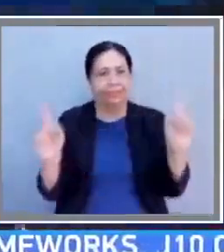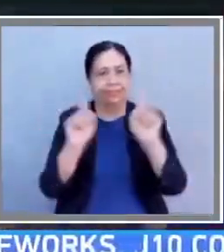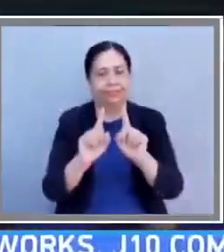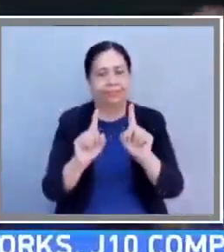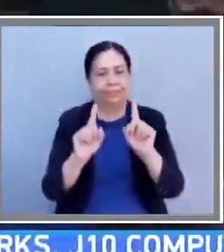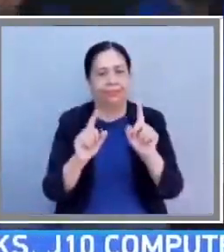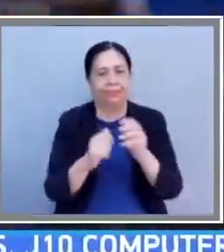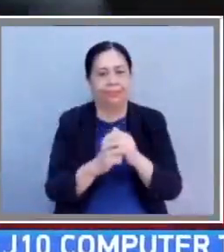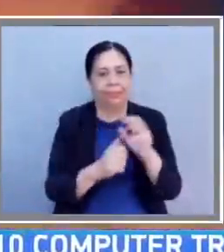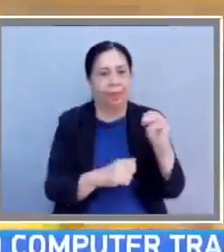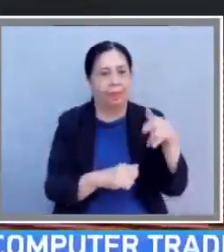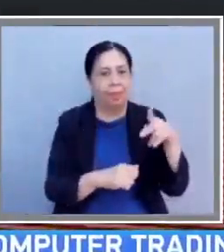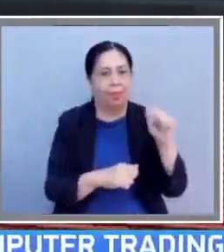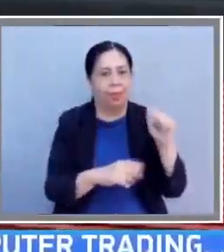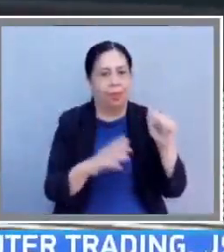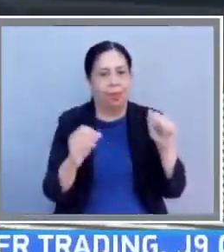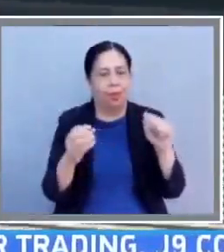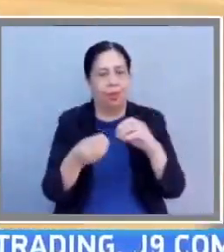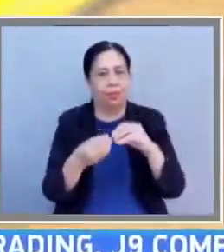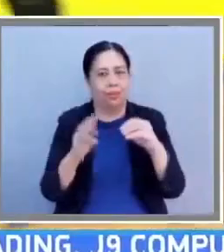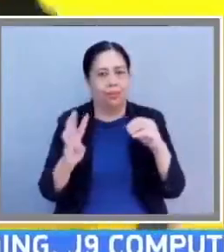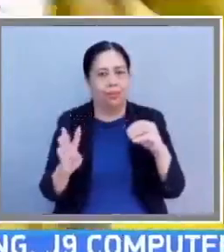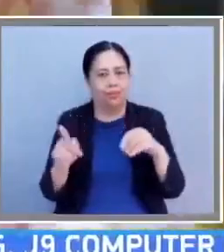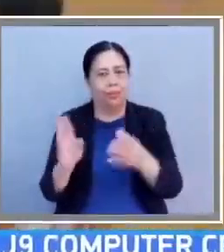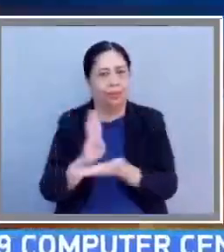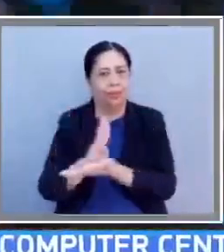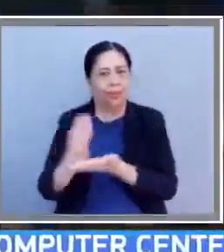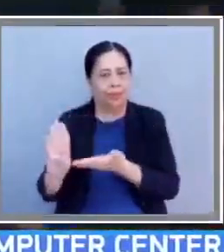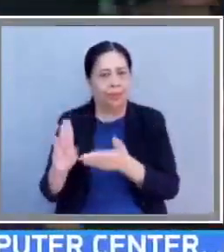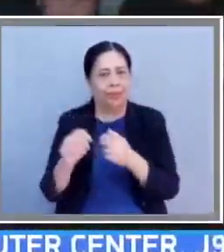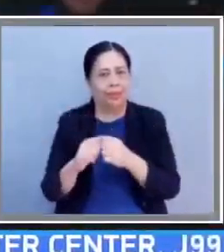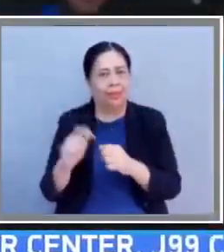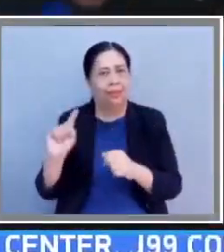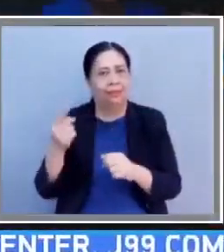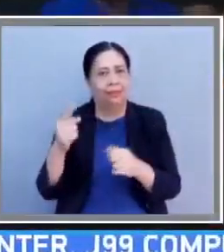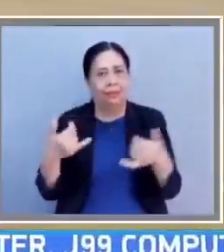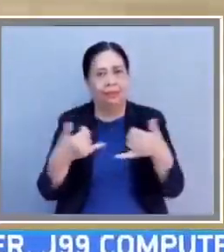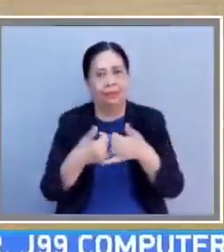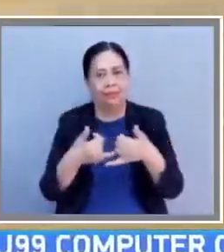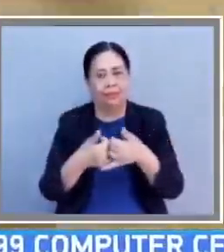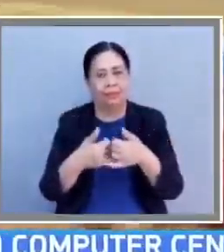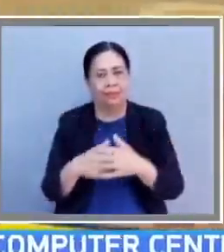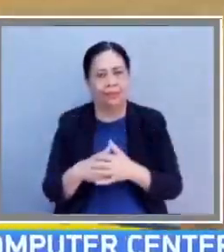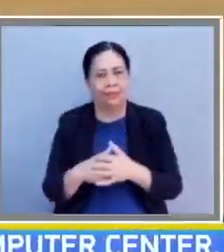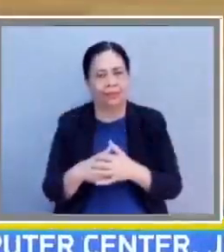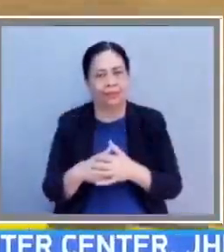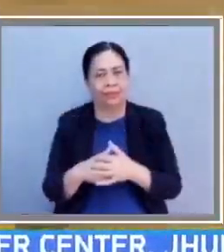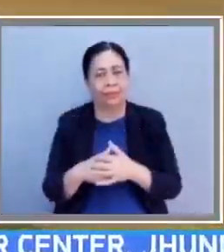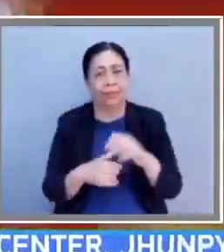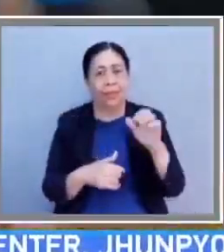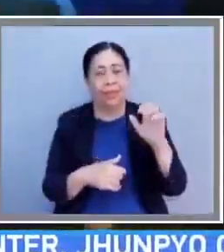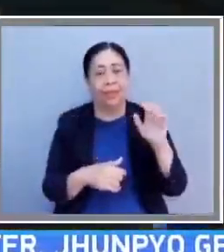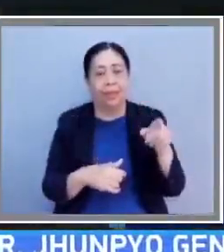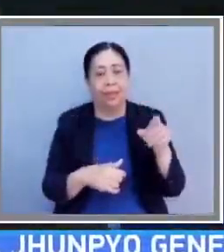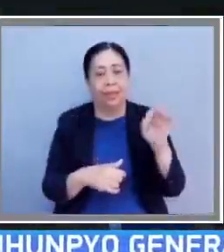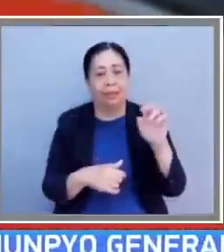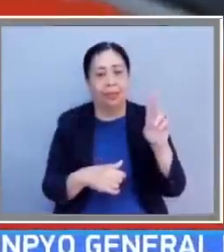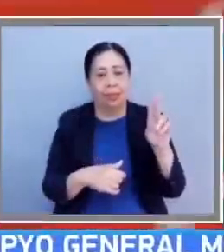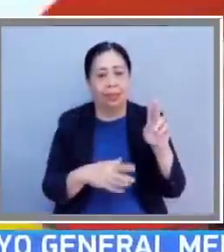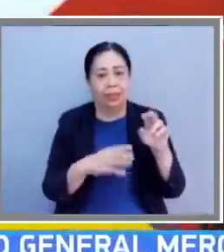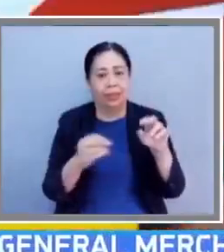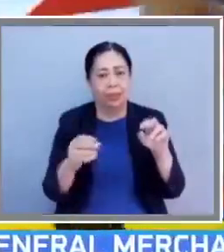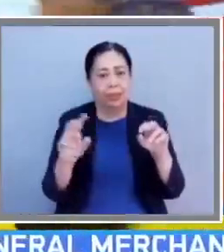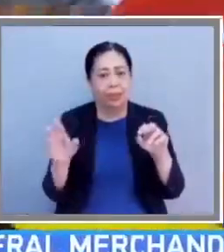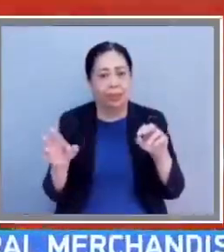Mapua Cardinals at ang number 4 na Binil Blazers sa first game. LPU Pirates at San Beda Red Lions naman ang maghaharap